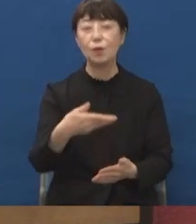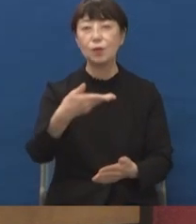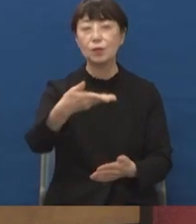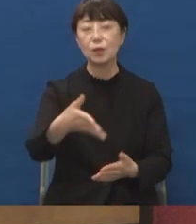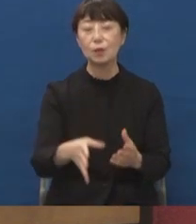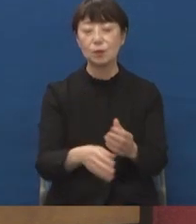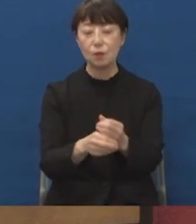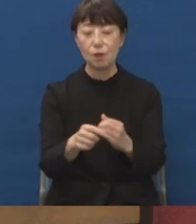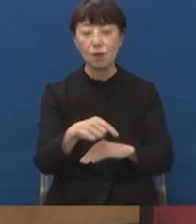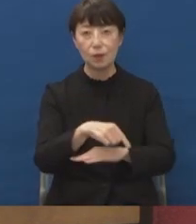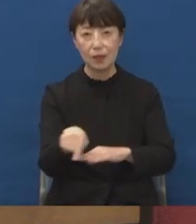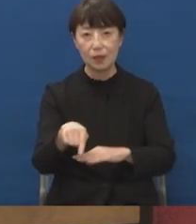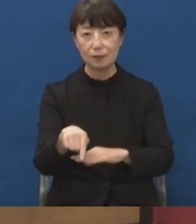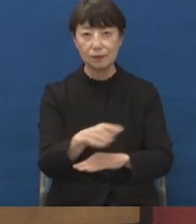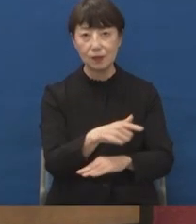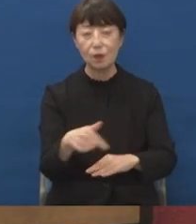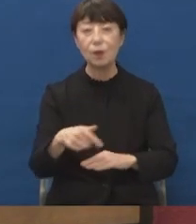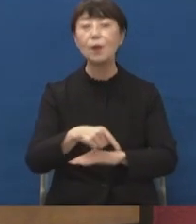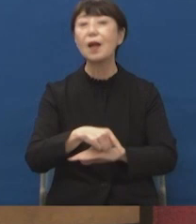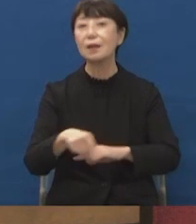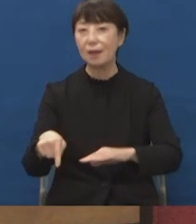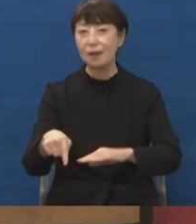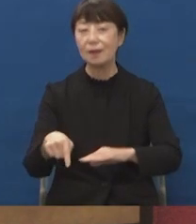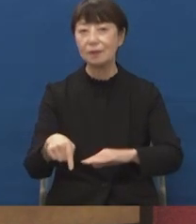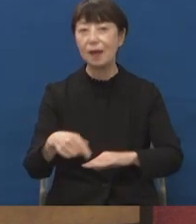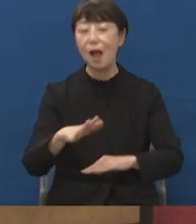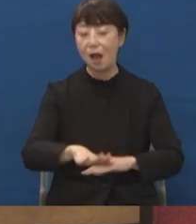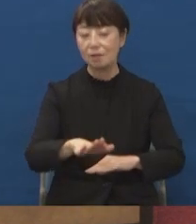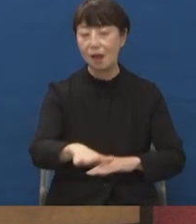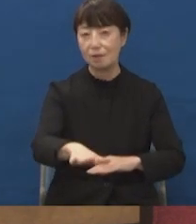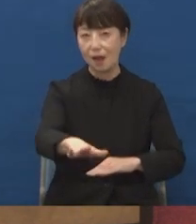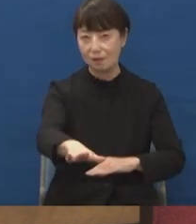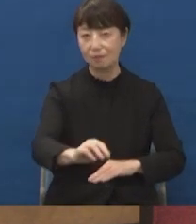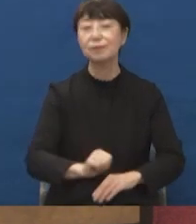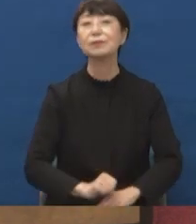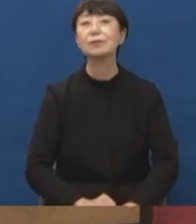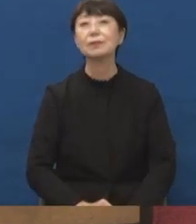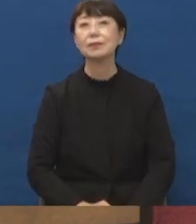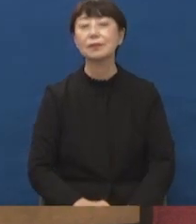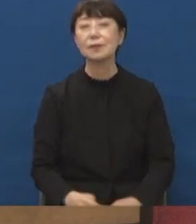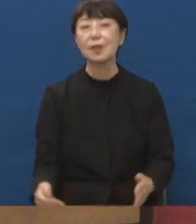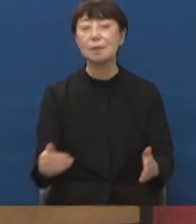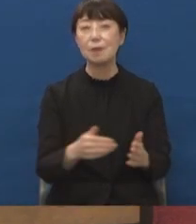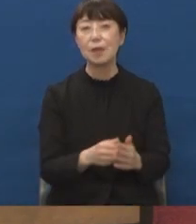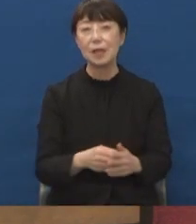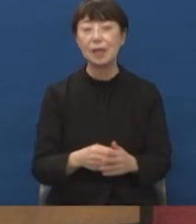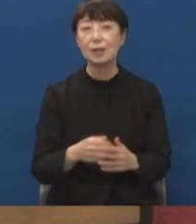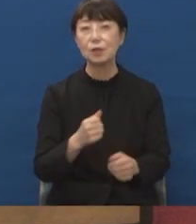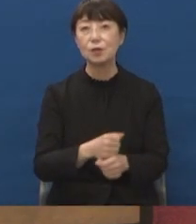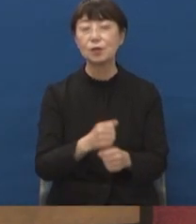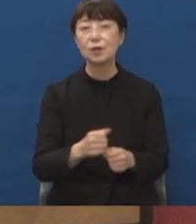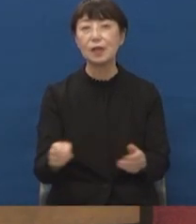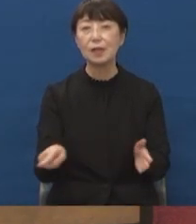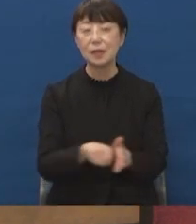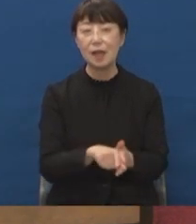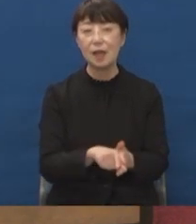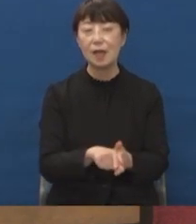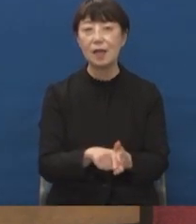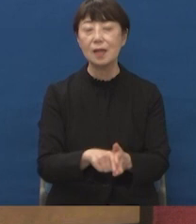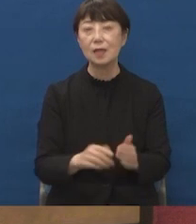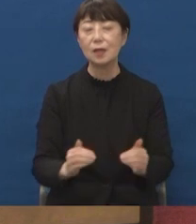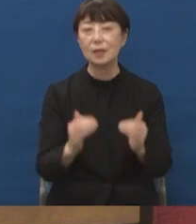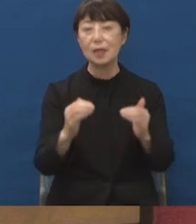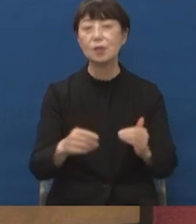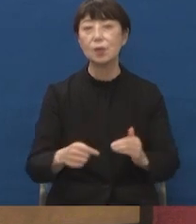じめ、さまざまな計画が作られていくことになります。これまで作られてきた成長戦略や人